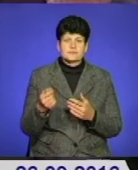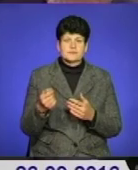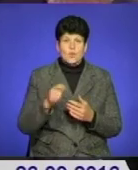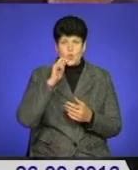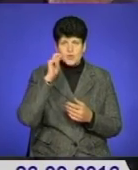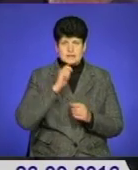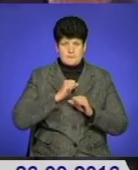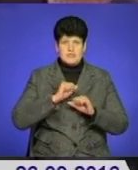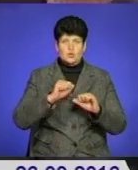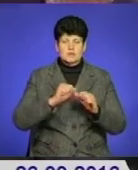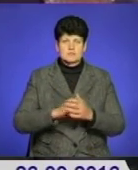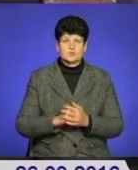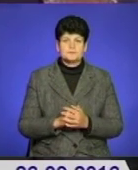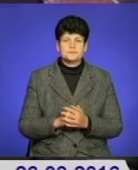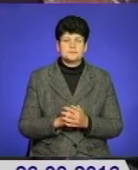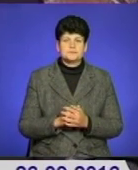українського патріотизму.